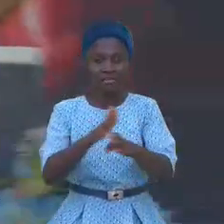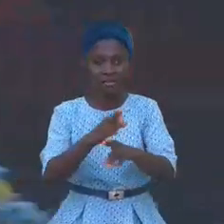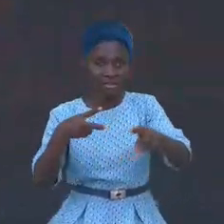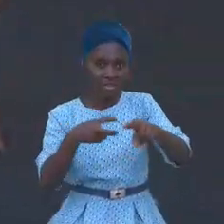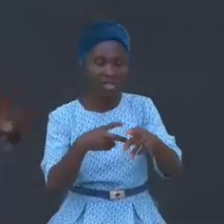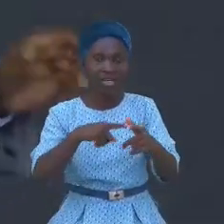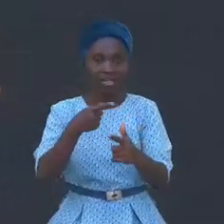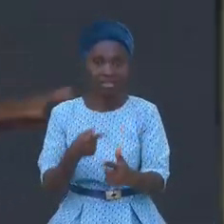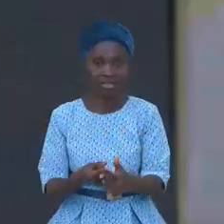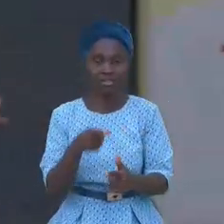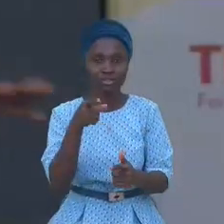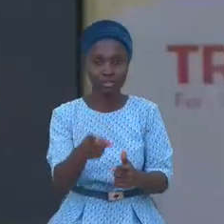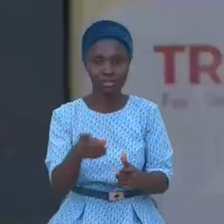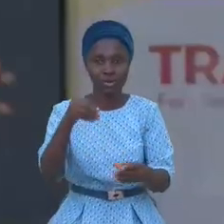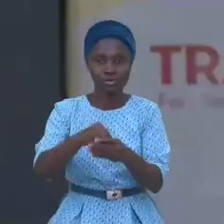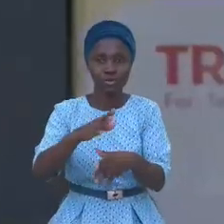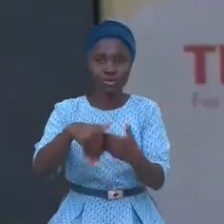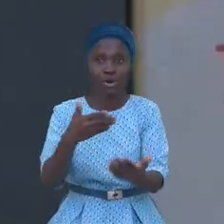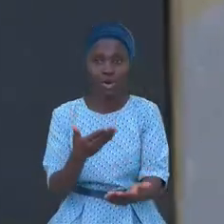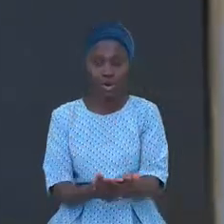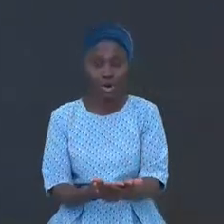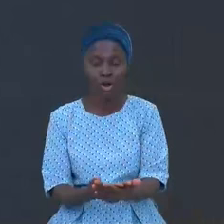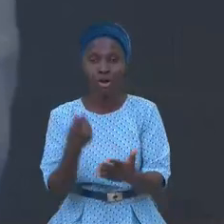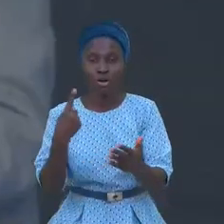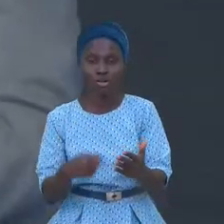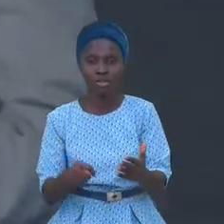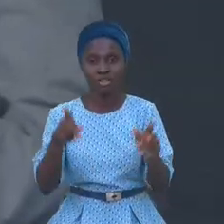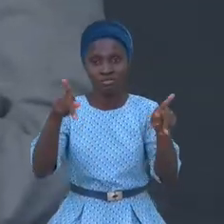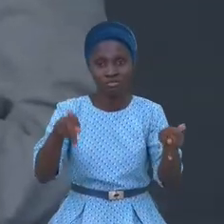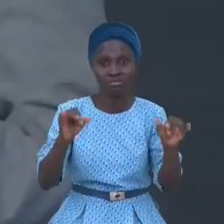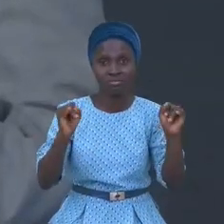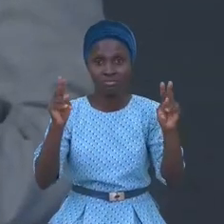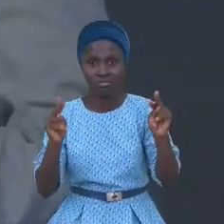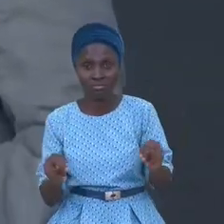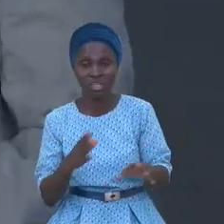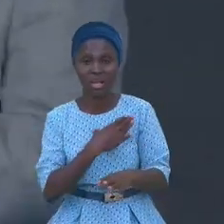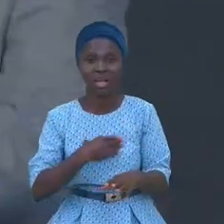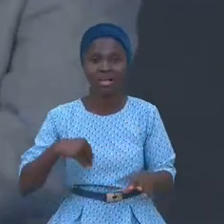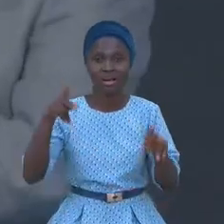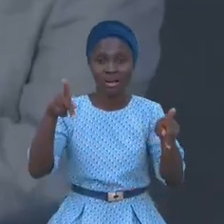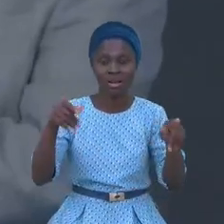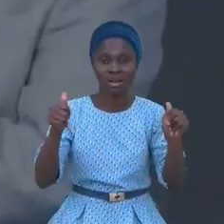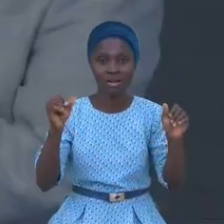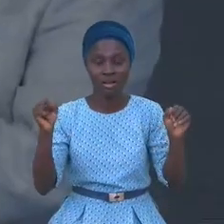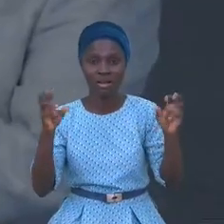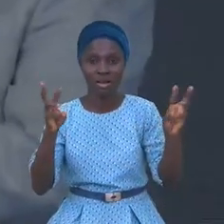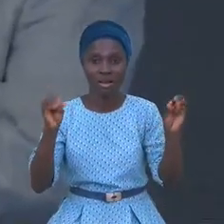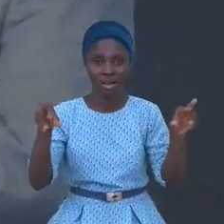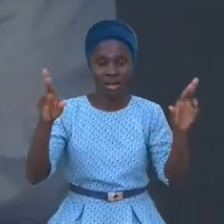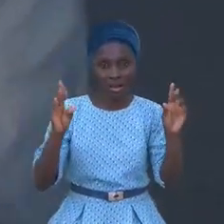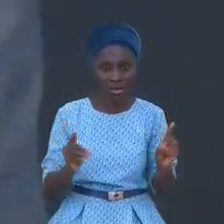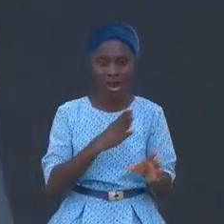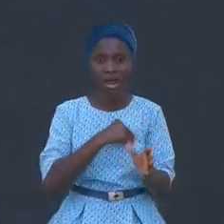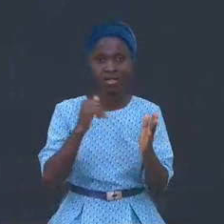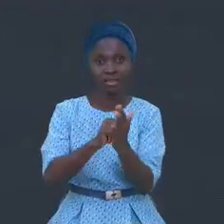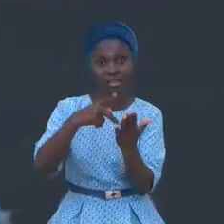chargé. Et tu mets le mot de passe et voici ce programme